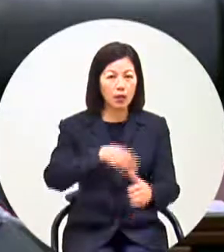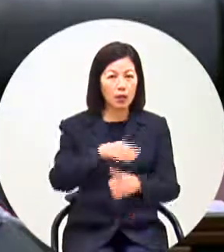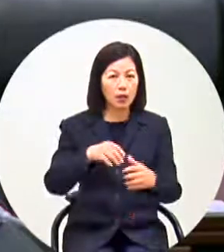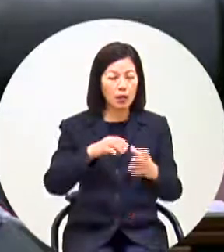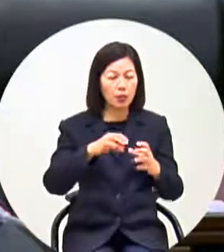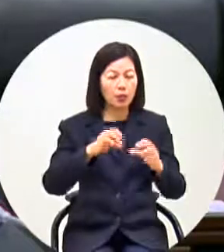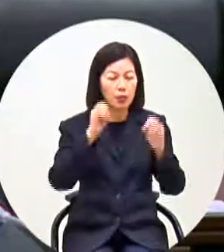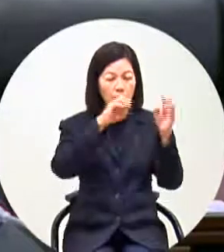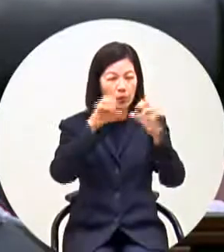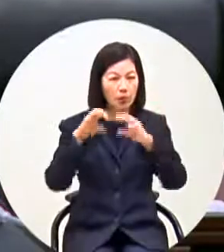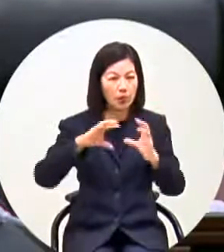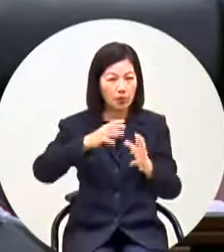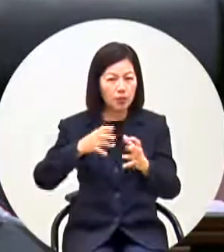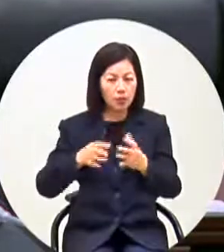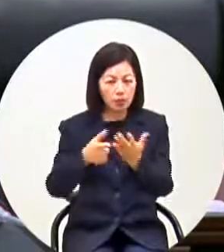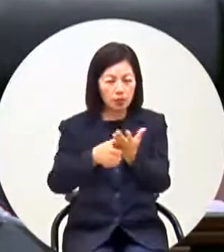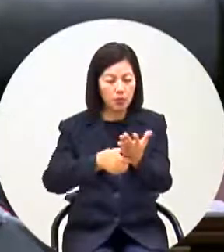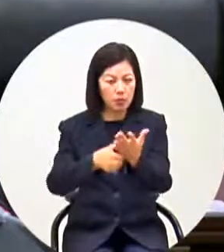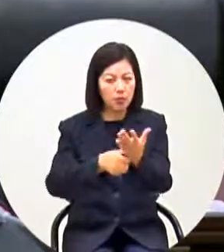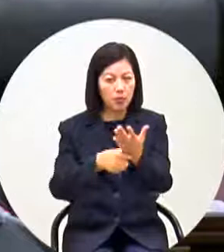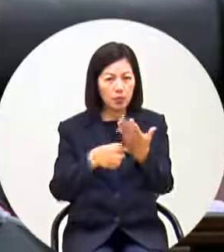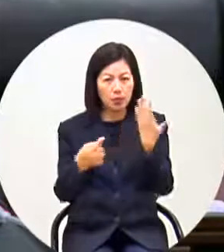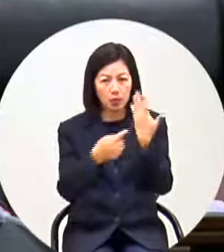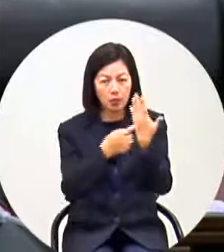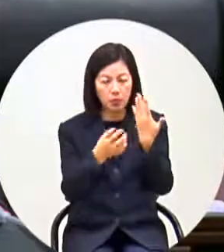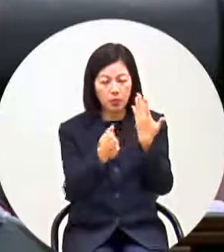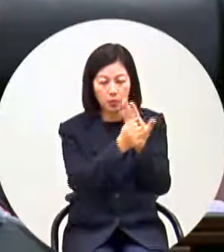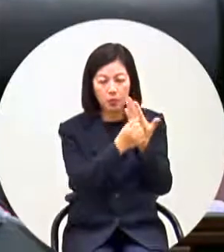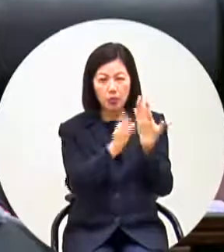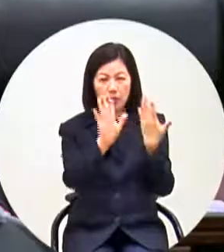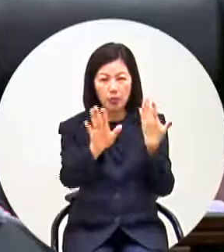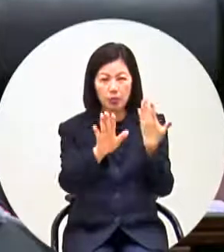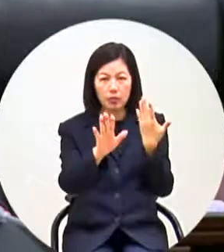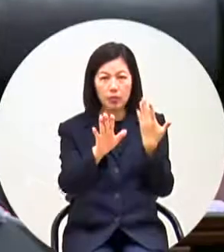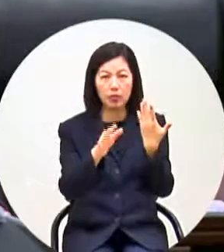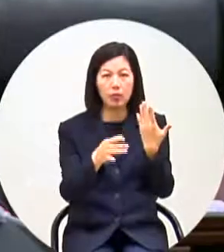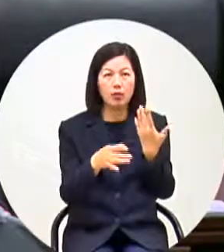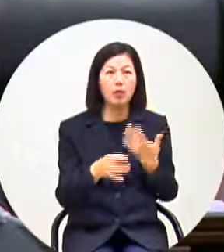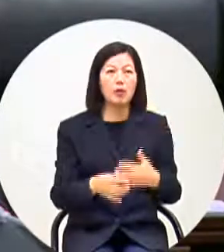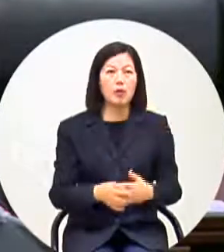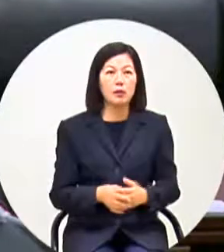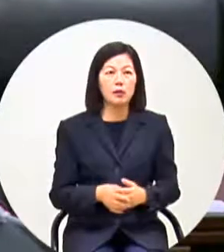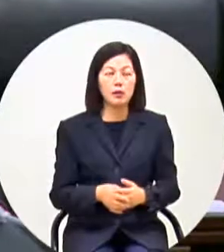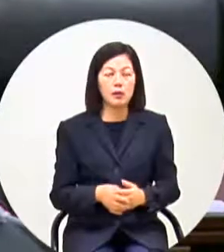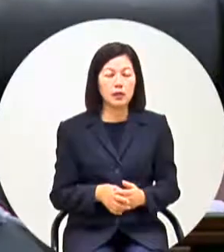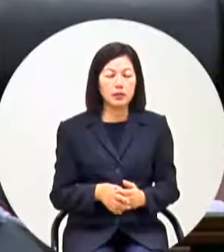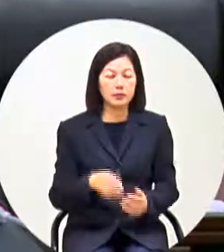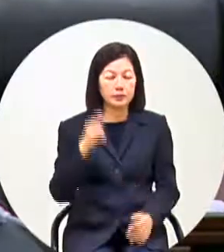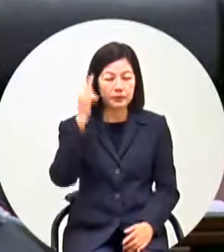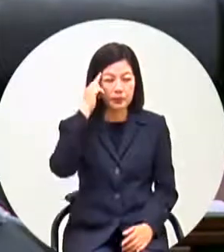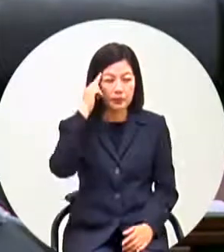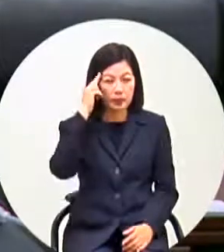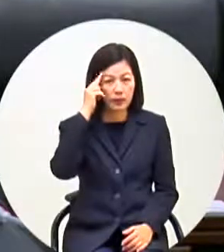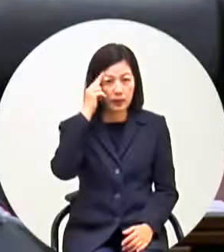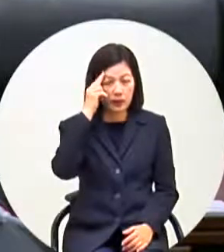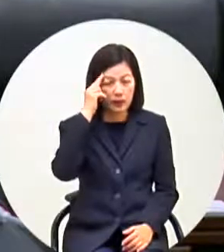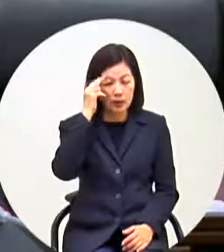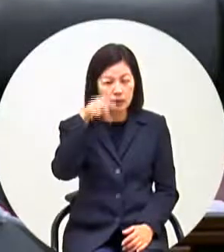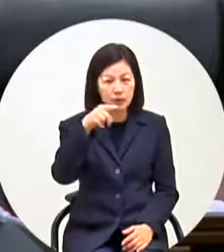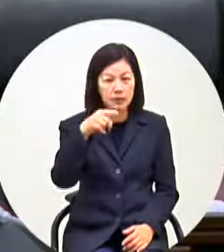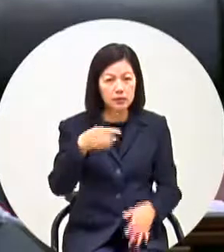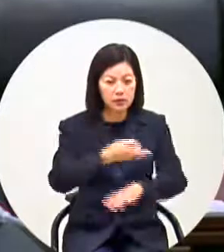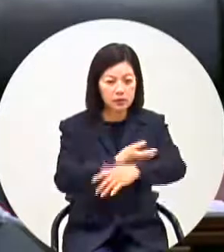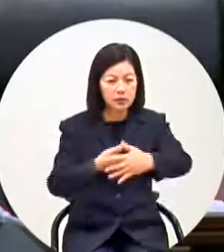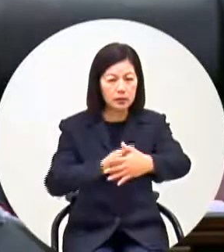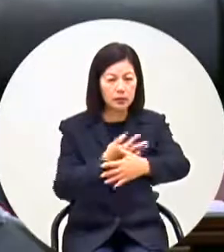营莲池塘的春秋阁。哦，在左营的莲池塘的春秋阁，这是我们高雄市也是很老的